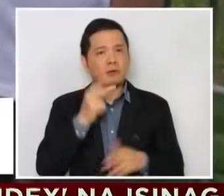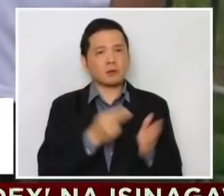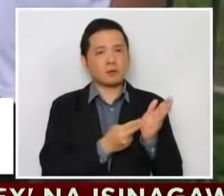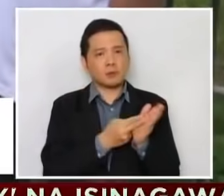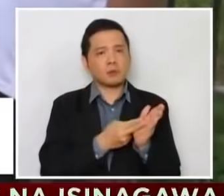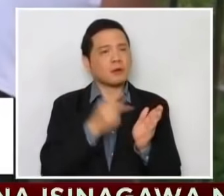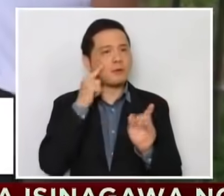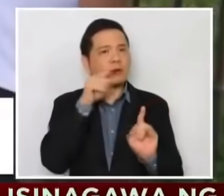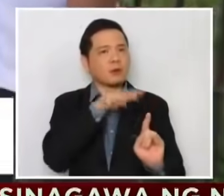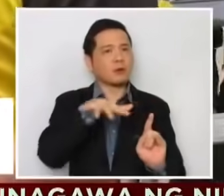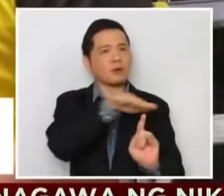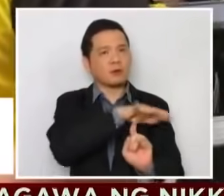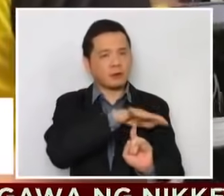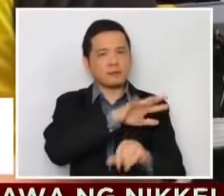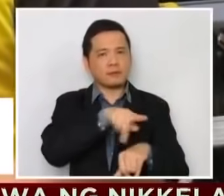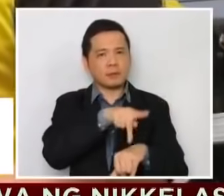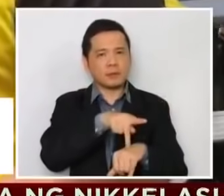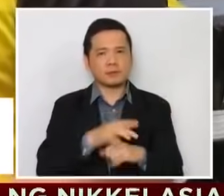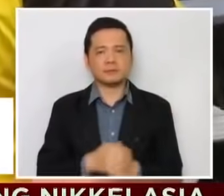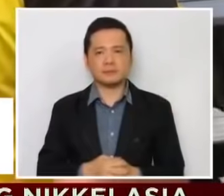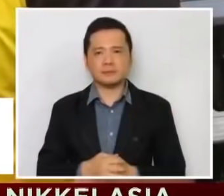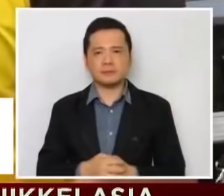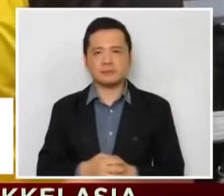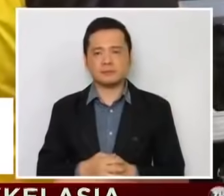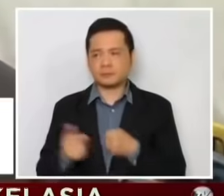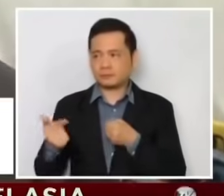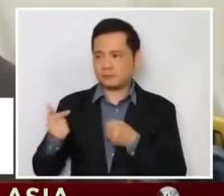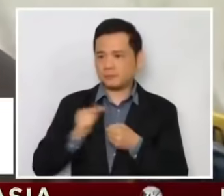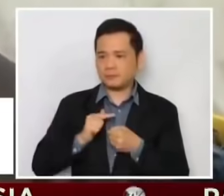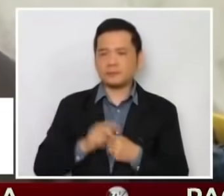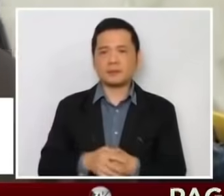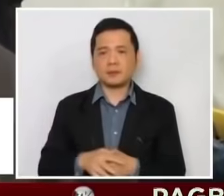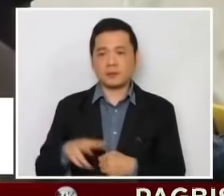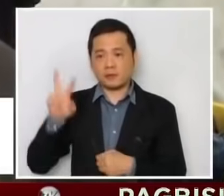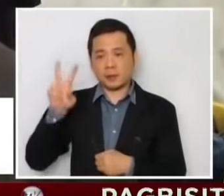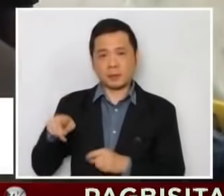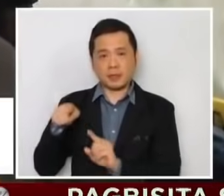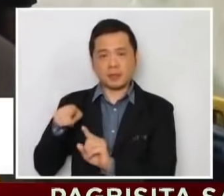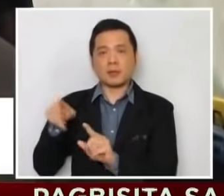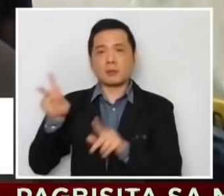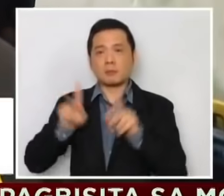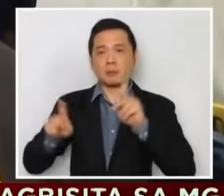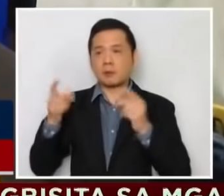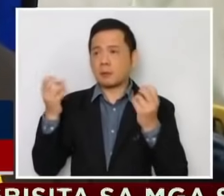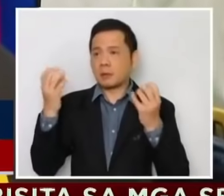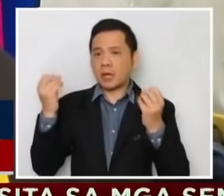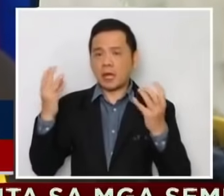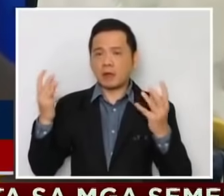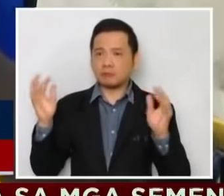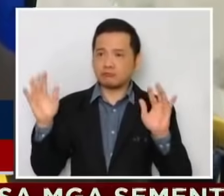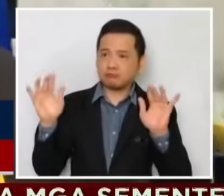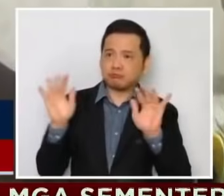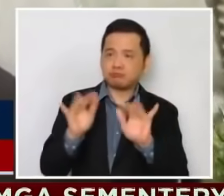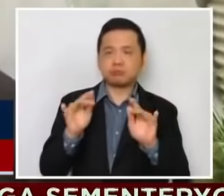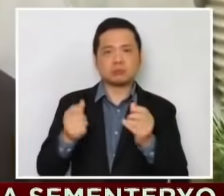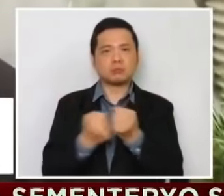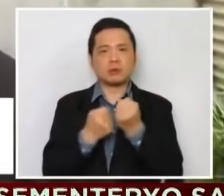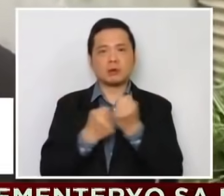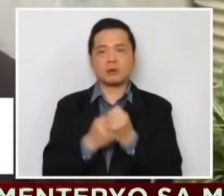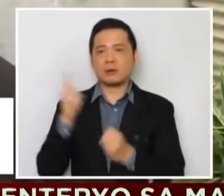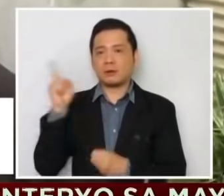supporters din ang nag-abang sa opisina ng pangalawang pangulo. Grabe yung paghihirap namin talaga. Banda very beginning, hinahalala namin